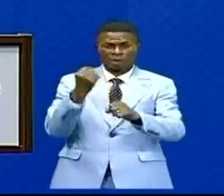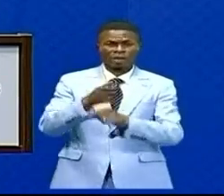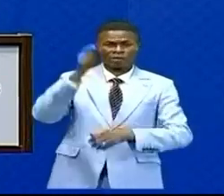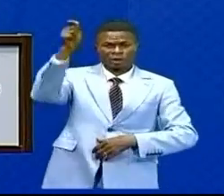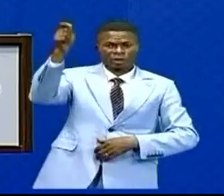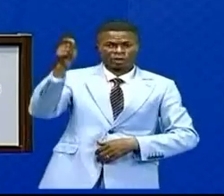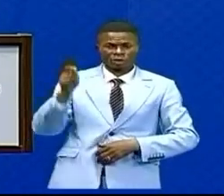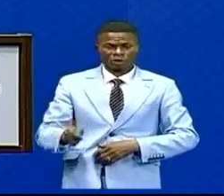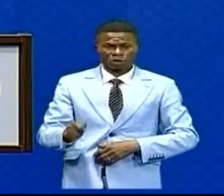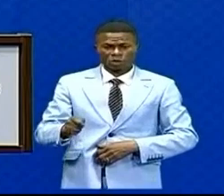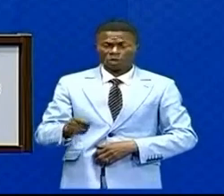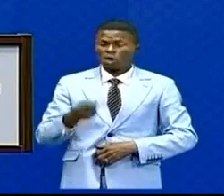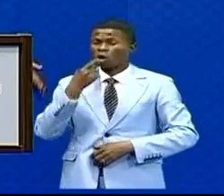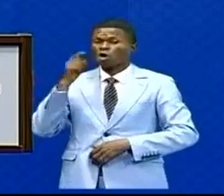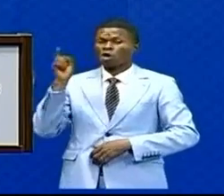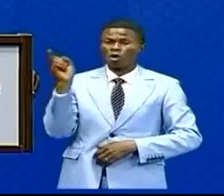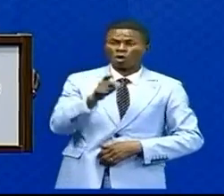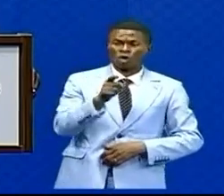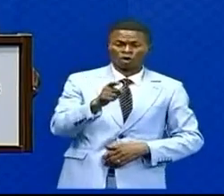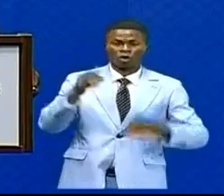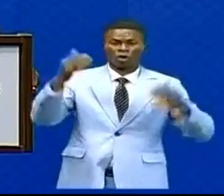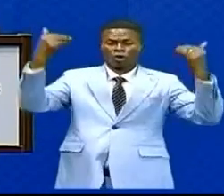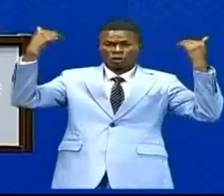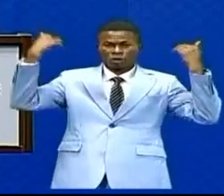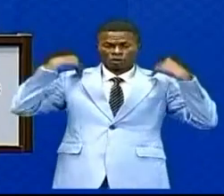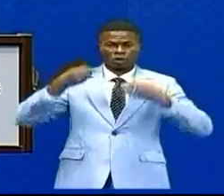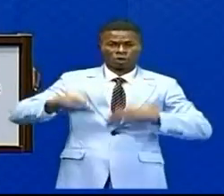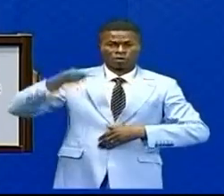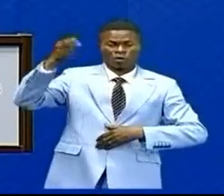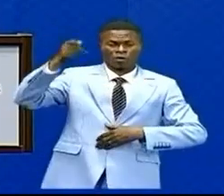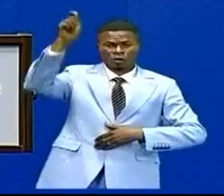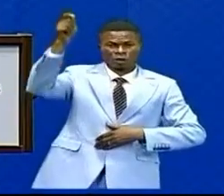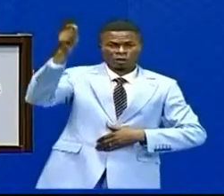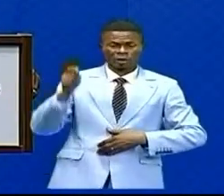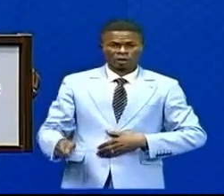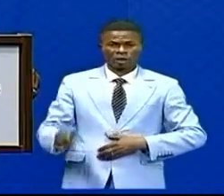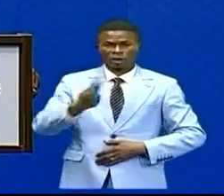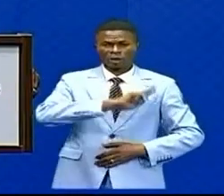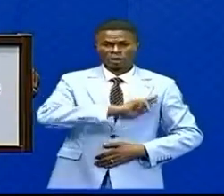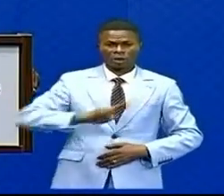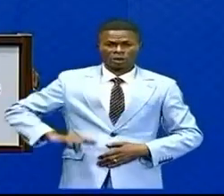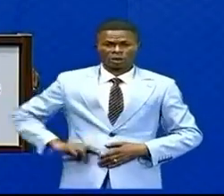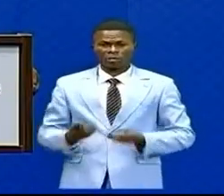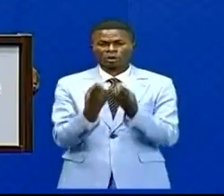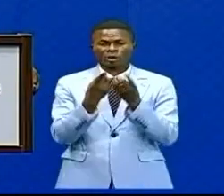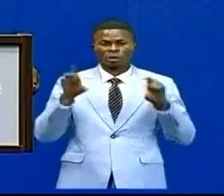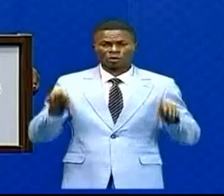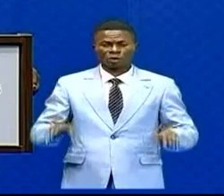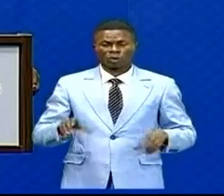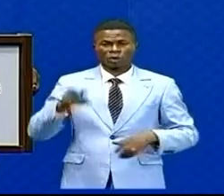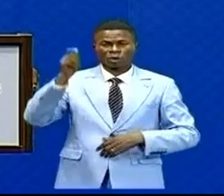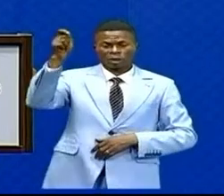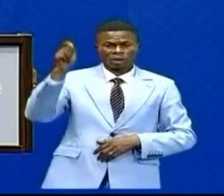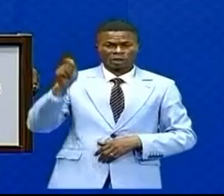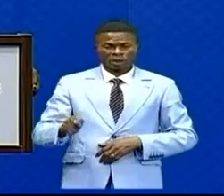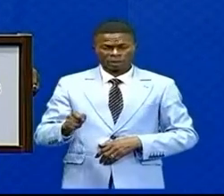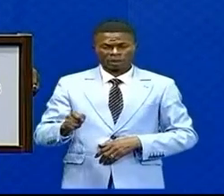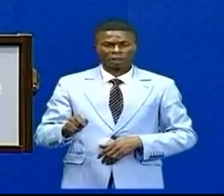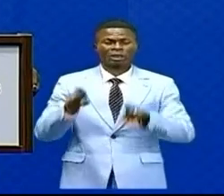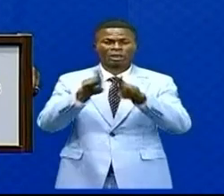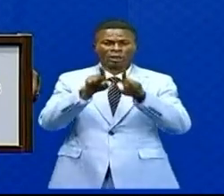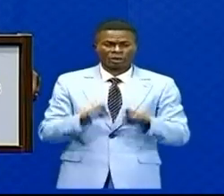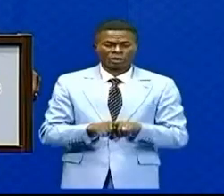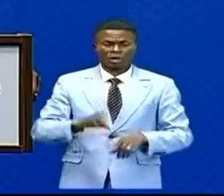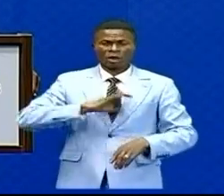militaires ordonnées par les commandants suprêmes des forces armées de la République démocratique du Congo, FARDC, et de